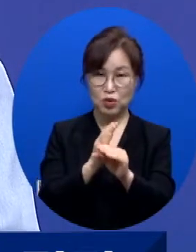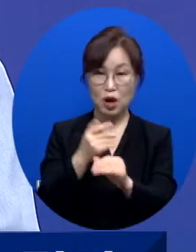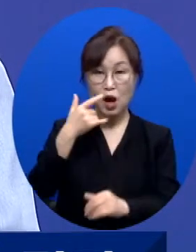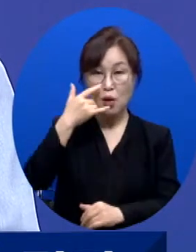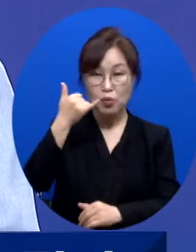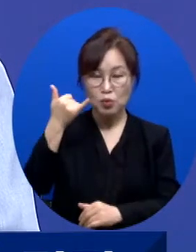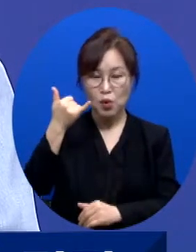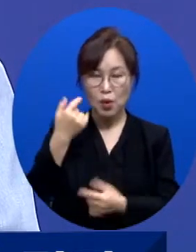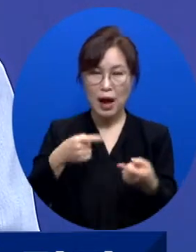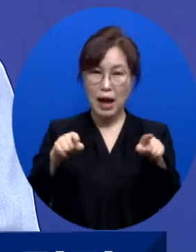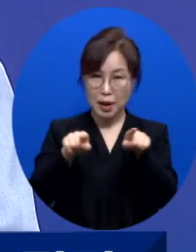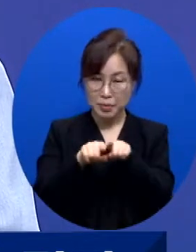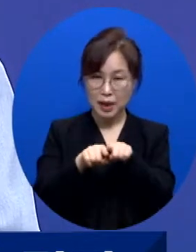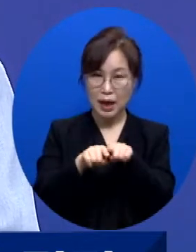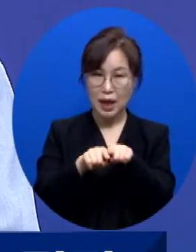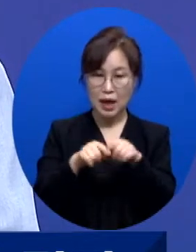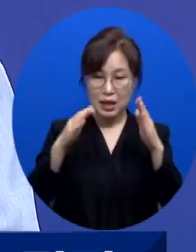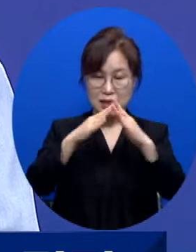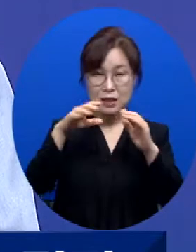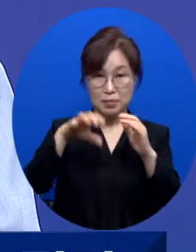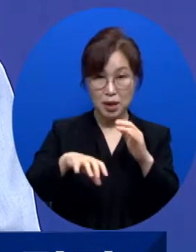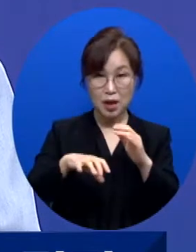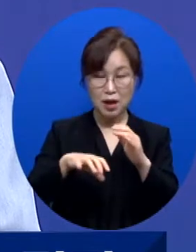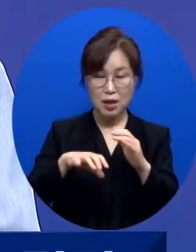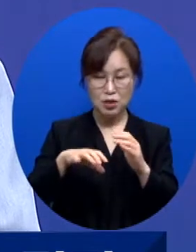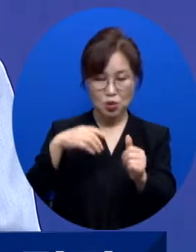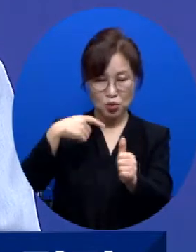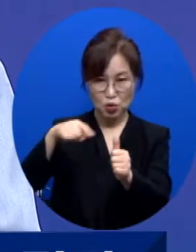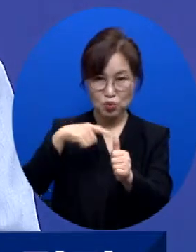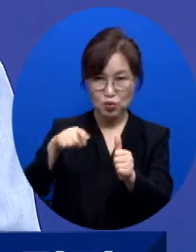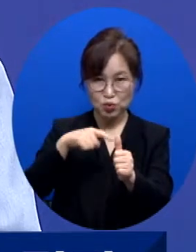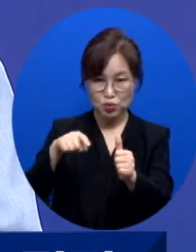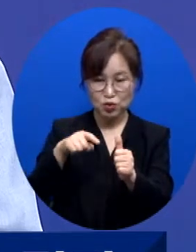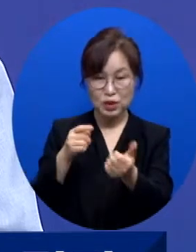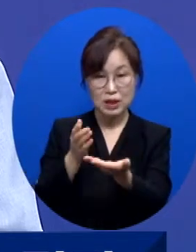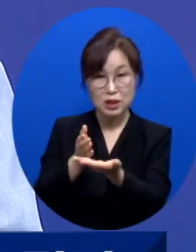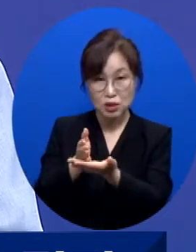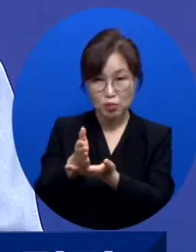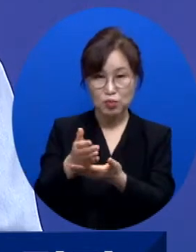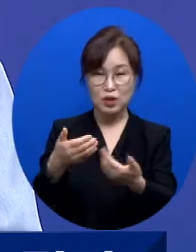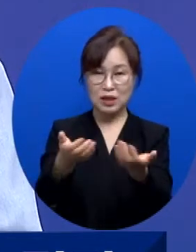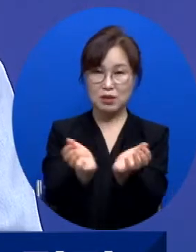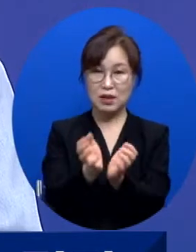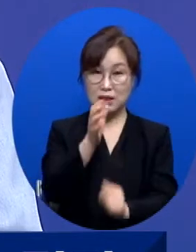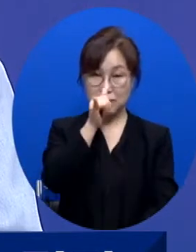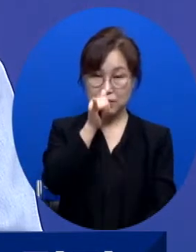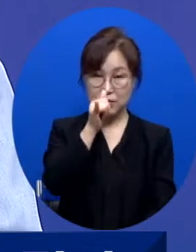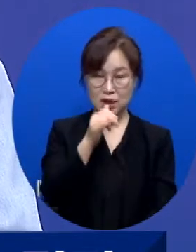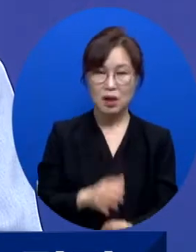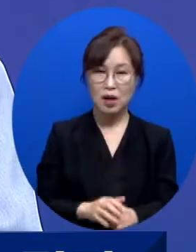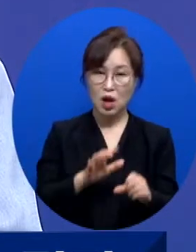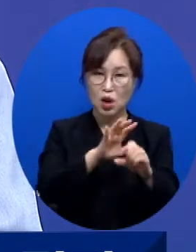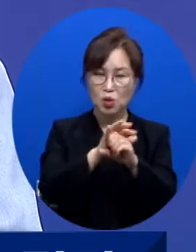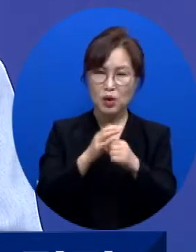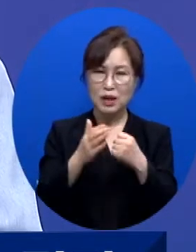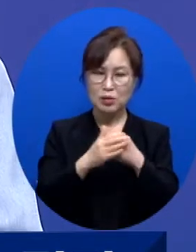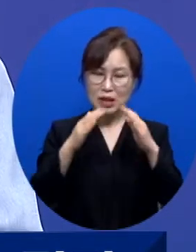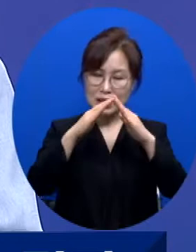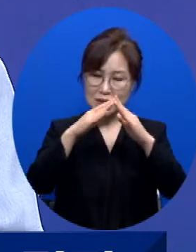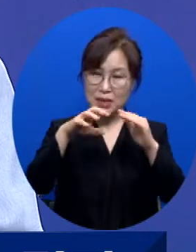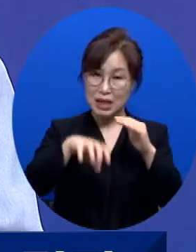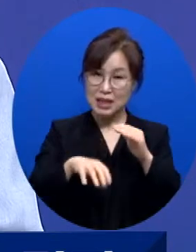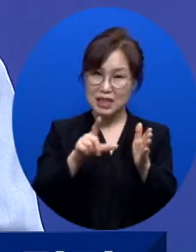홈스쿨링 방식을 다음 세대 교육 모델로 제시하는 전문 교육기관이 있습니다. 코로나로 집에서 보내는 시간이 많은 요즘